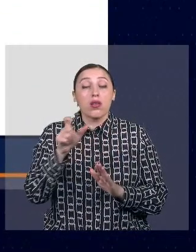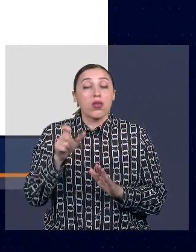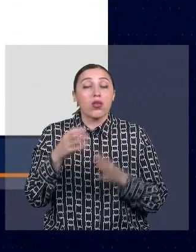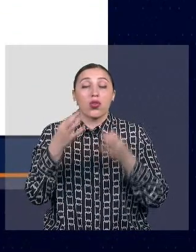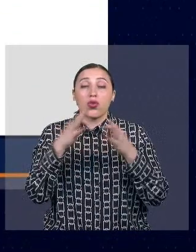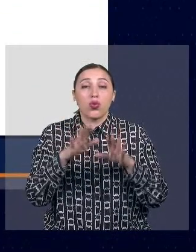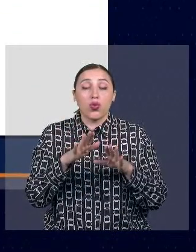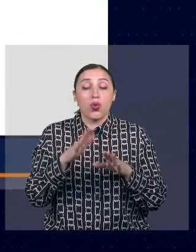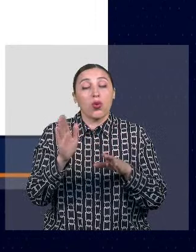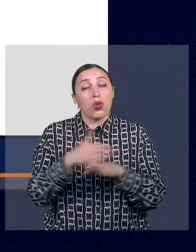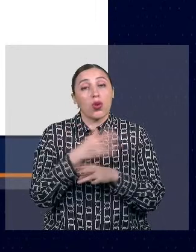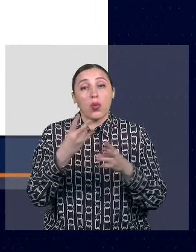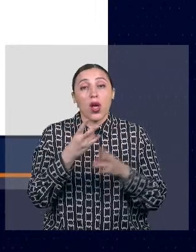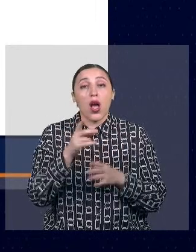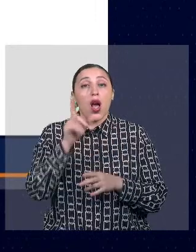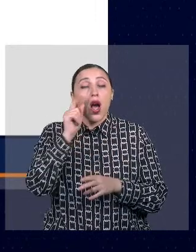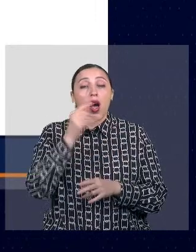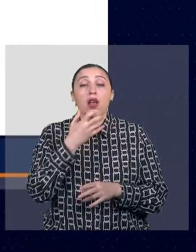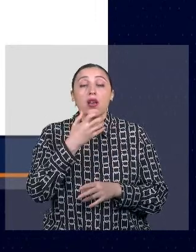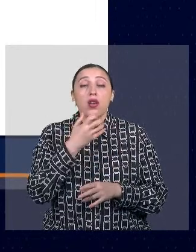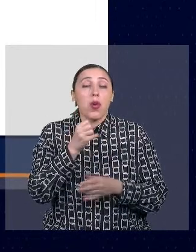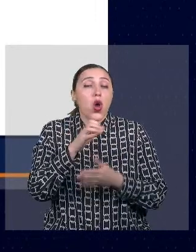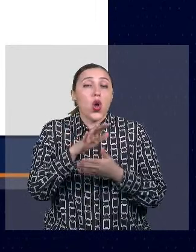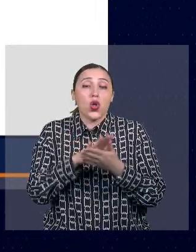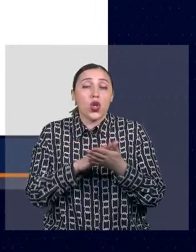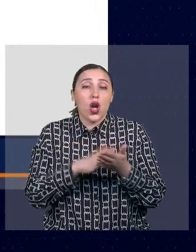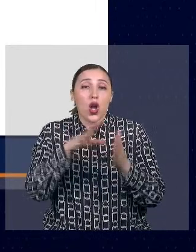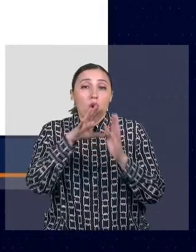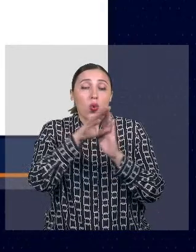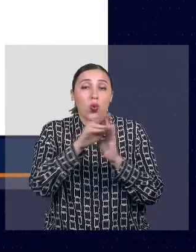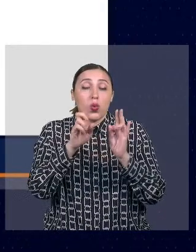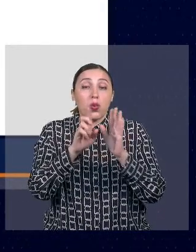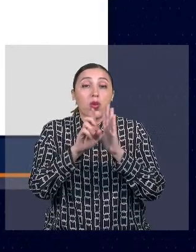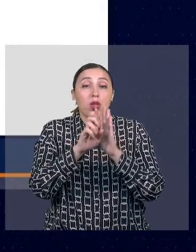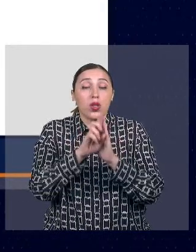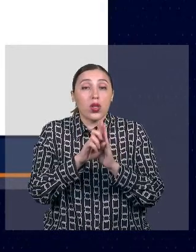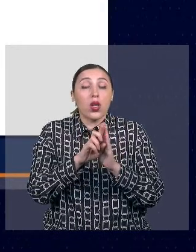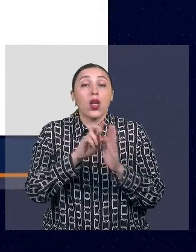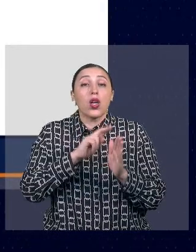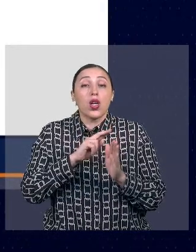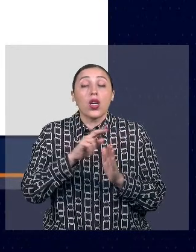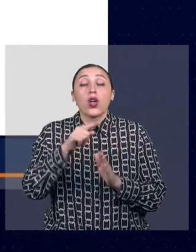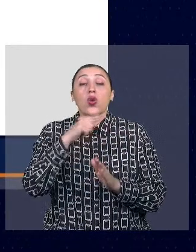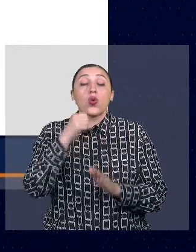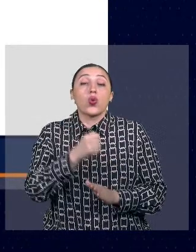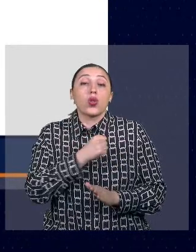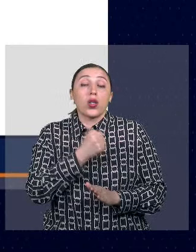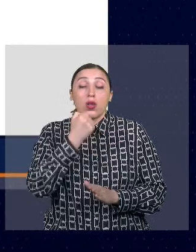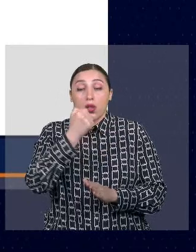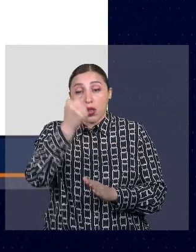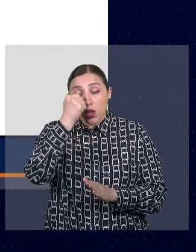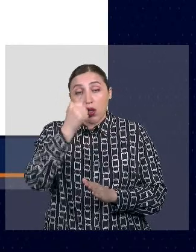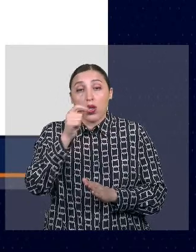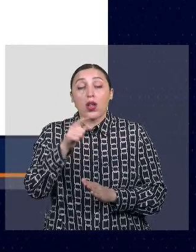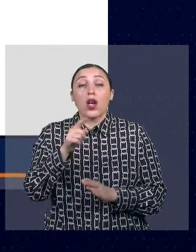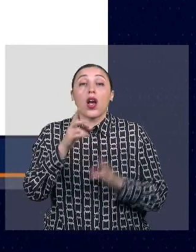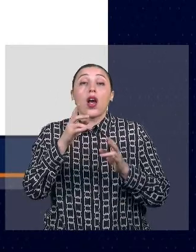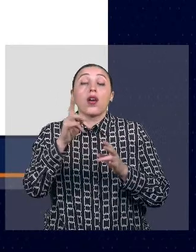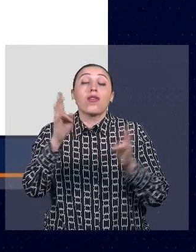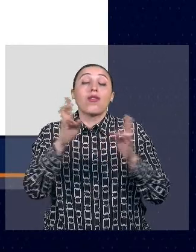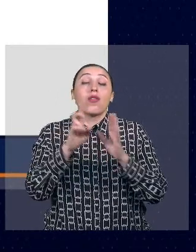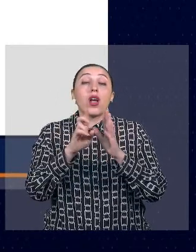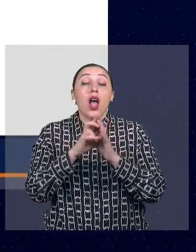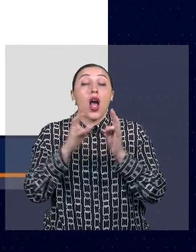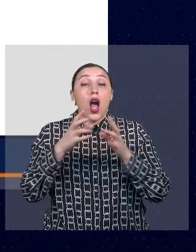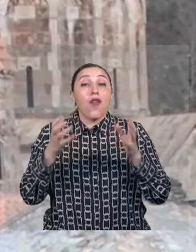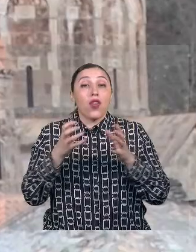Հայ հոգևորականները շարունակում են իրենց ծառայությունը շնորհիվ ռուս խաղապահների երախտաժան առաքելության, որը ապահովում է վանքի անվտանգությունը։